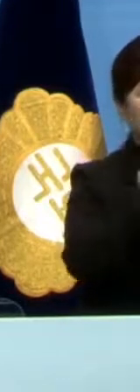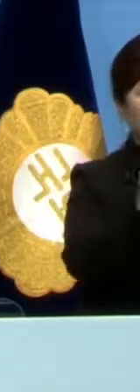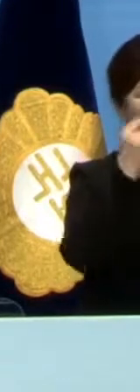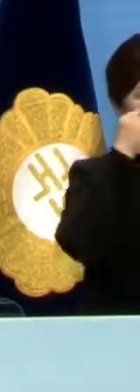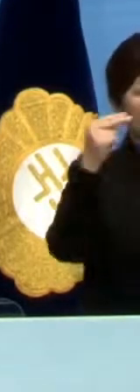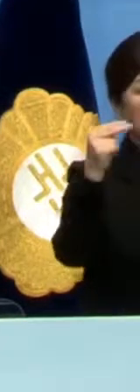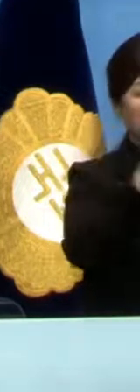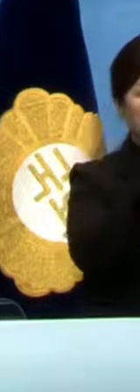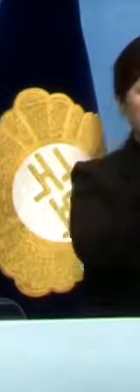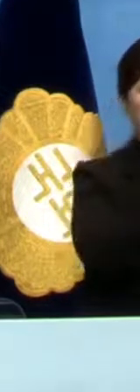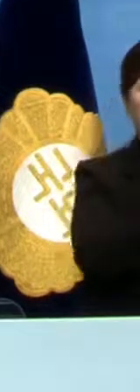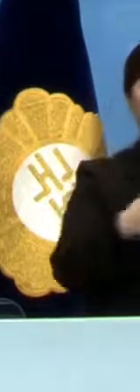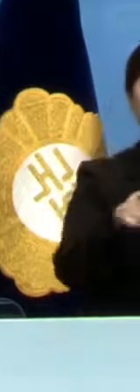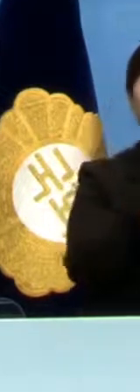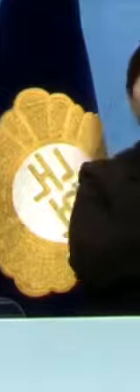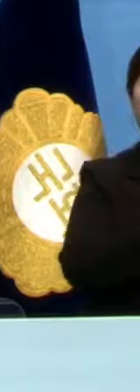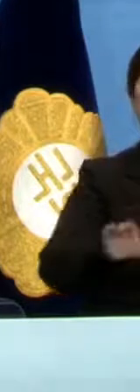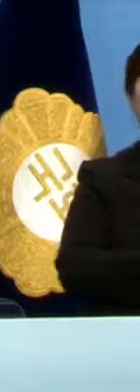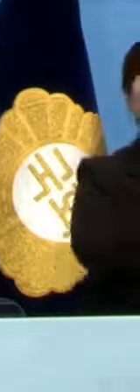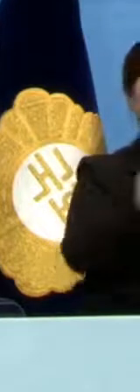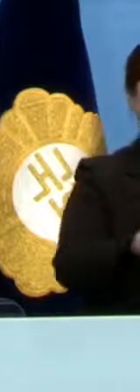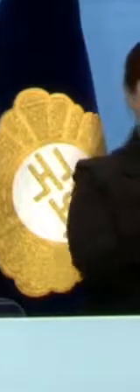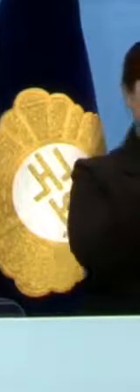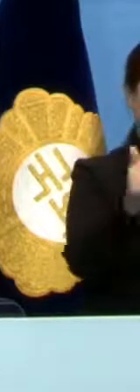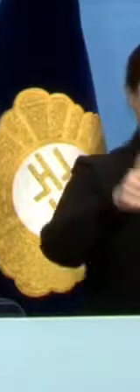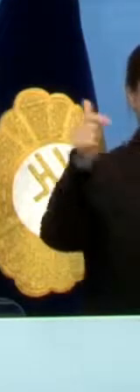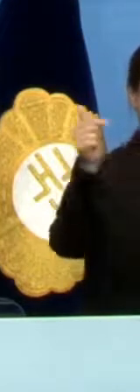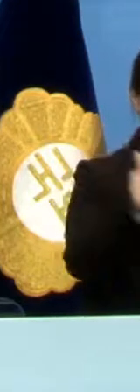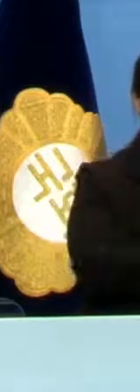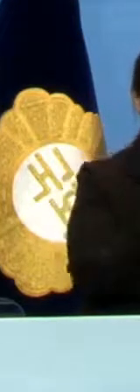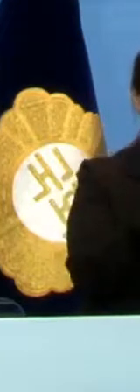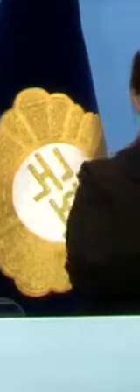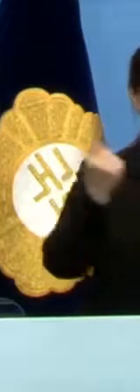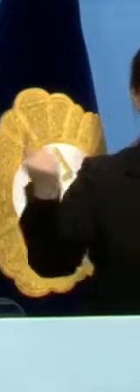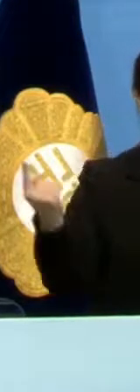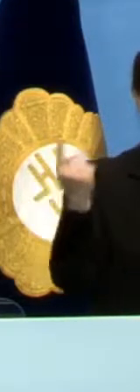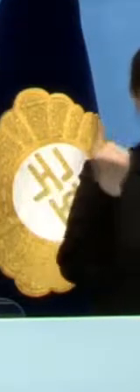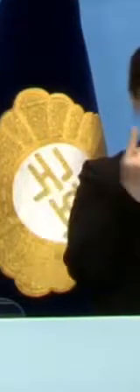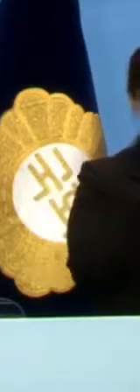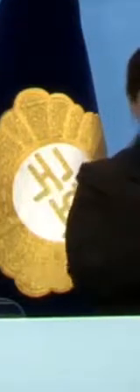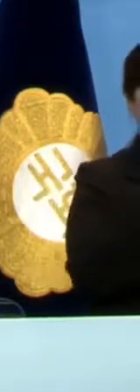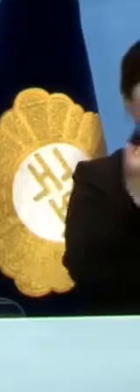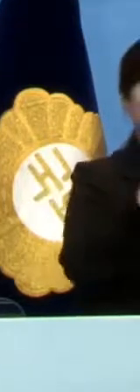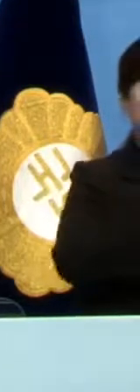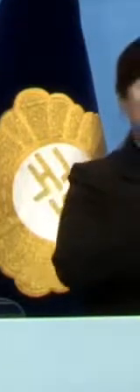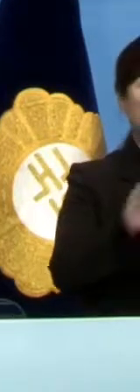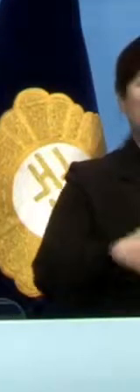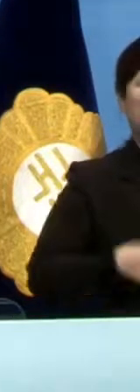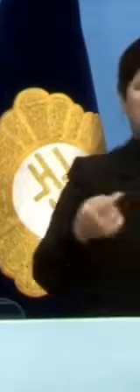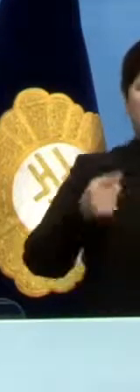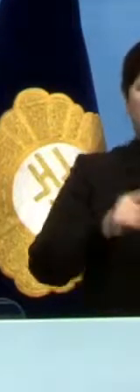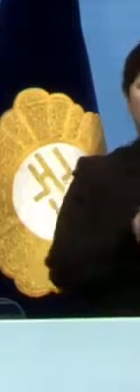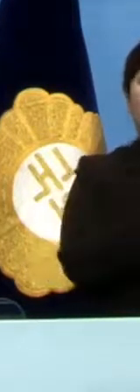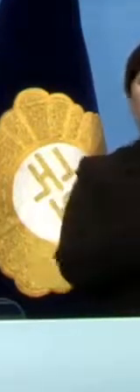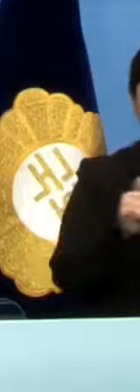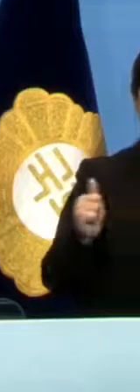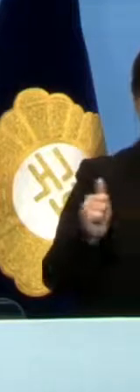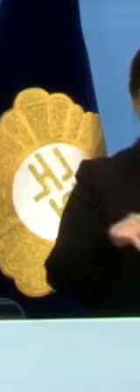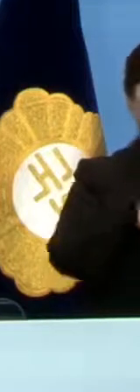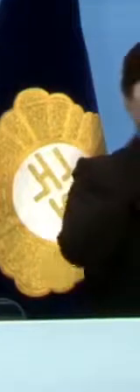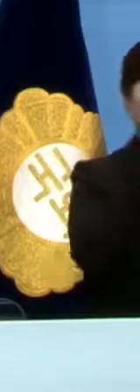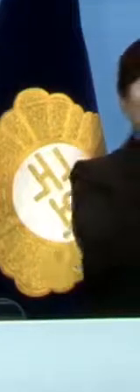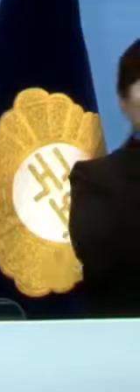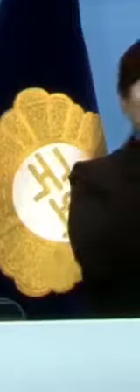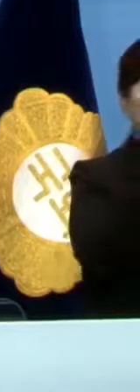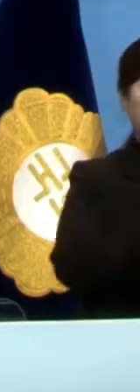눈높이에 맞지 않는 것 같아서 저희도 4명으로 축소를 해서 오늘 기자회견을 하도록 하겠습니다. 오늘 참석하신 분들 먼저